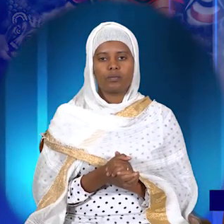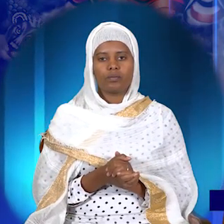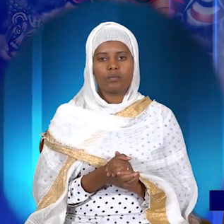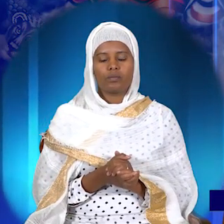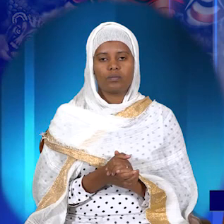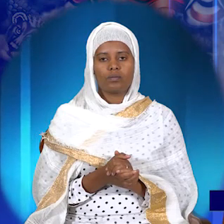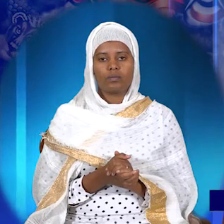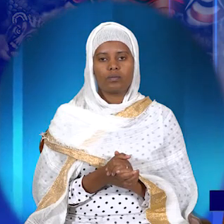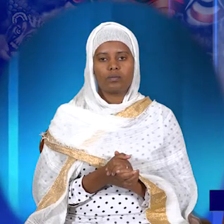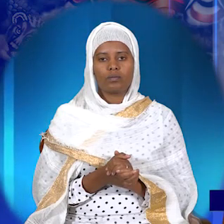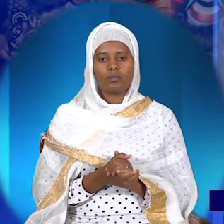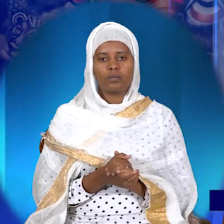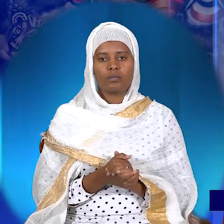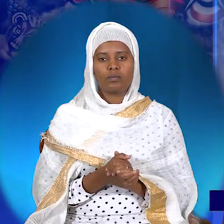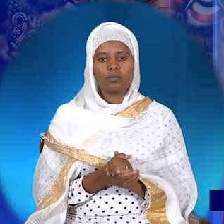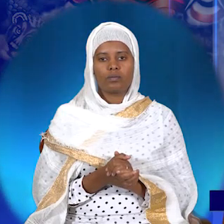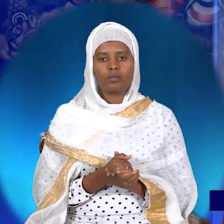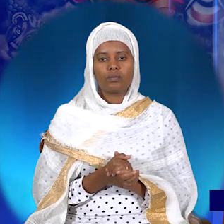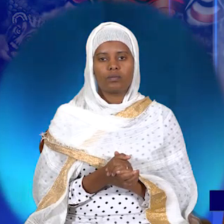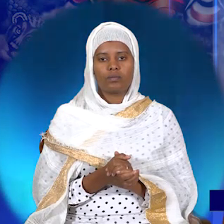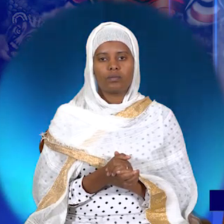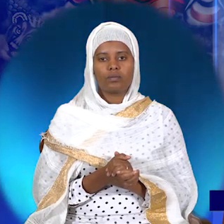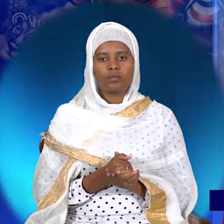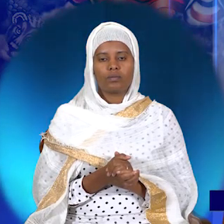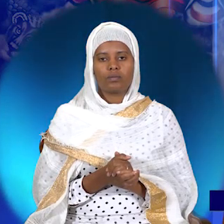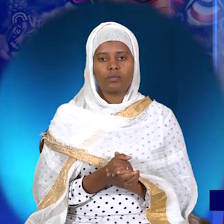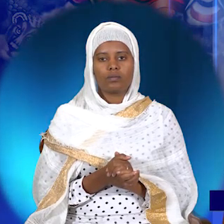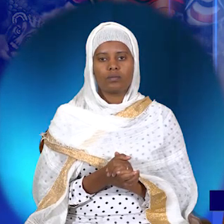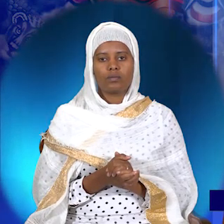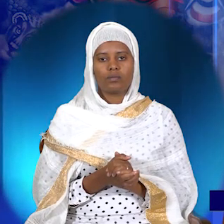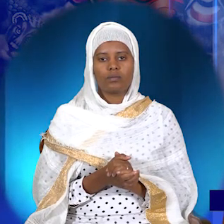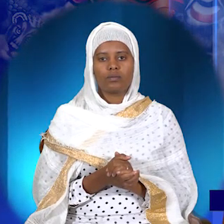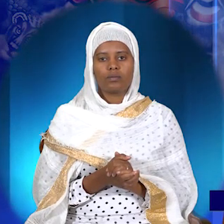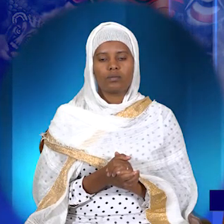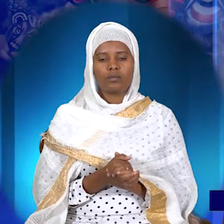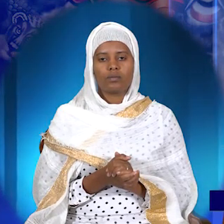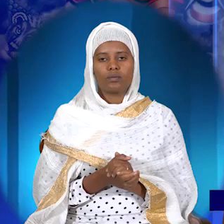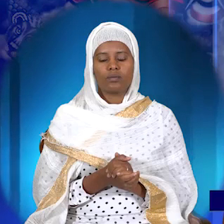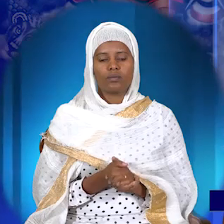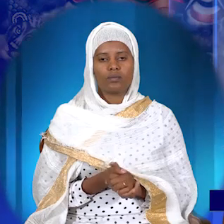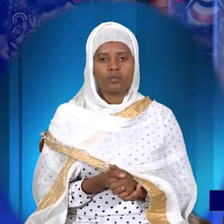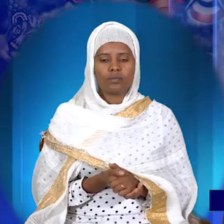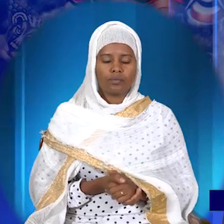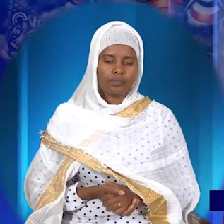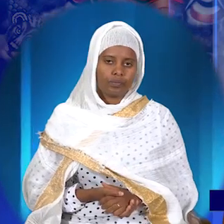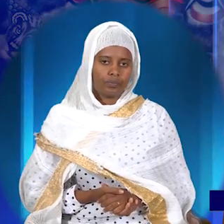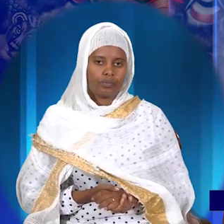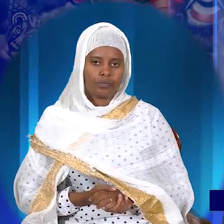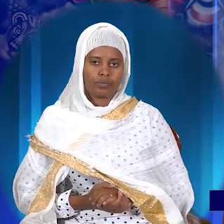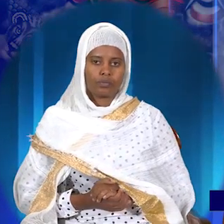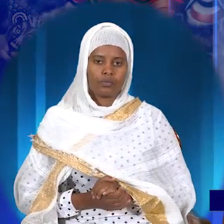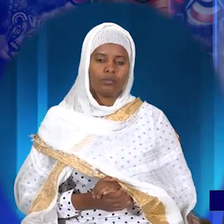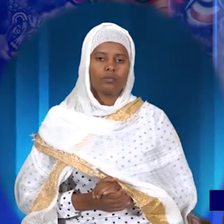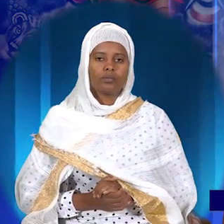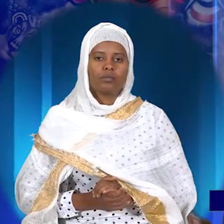فس قدوسة والده وقتو والد وإيكوانا عب وإيمن فس قدوسة ومن فس قدوسهي وقتو منفس